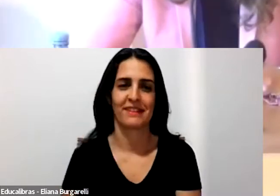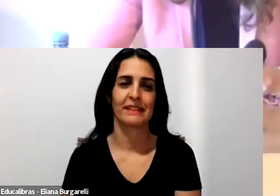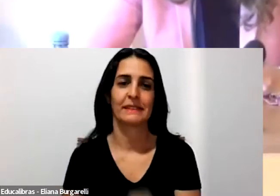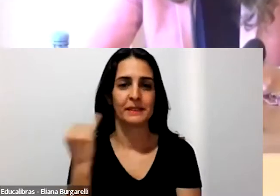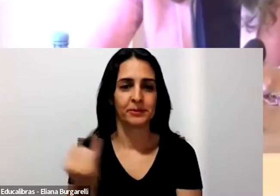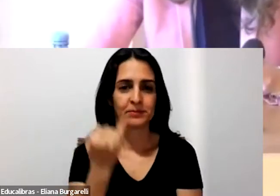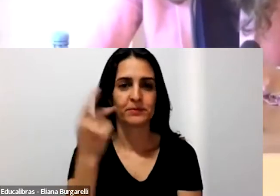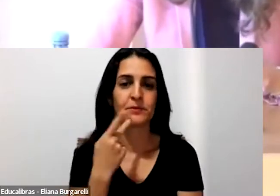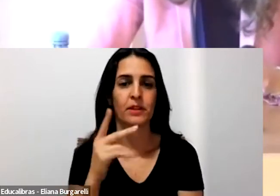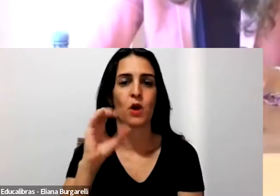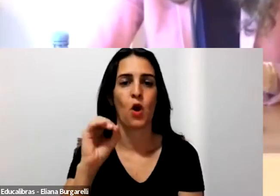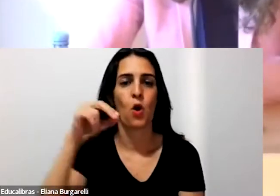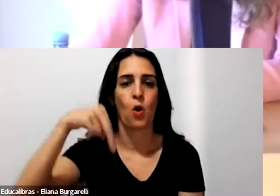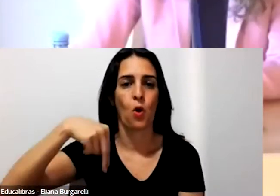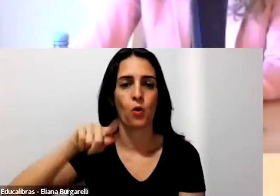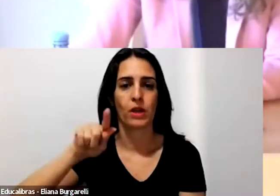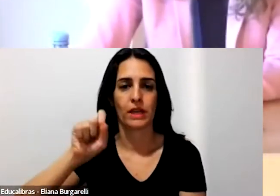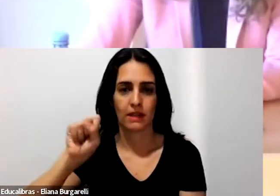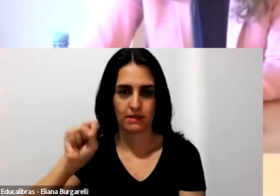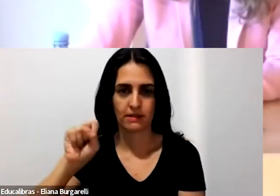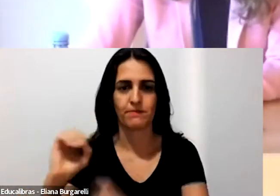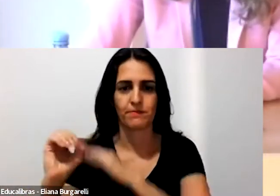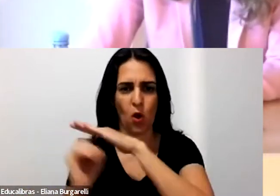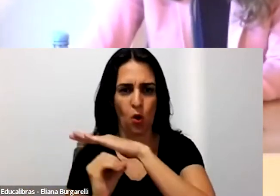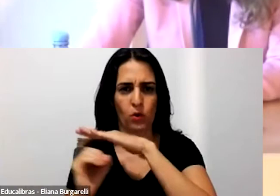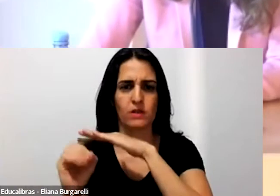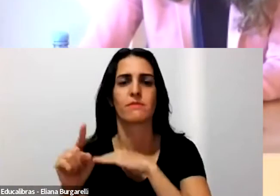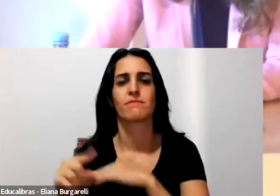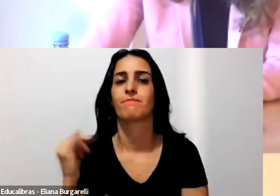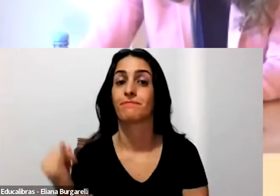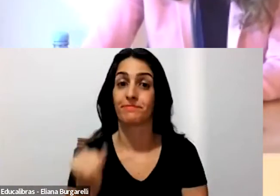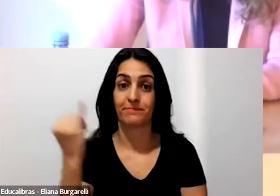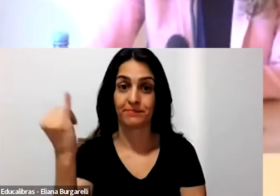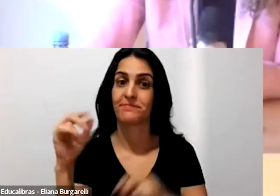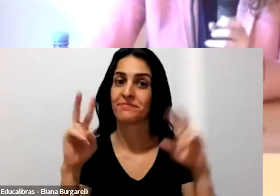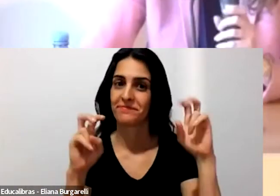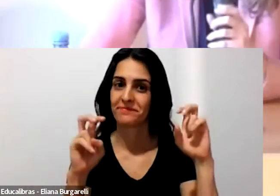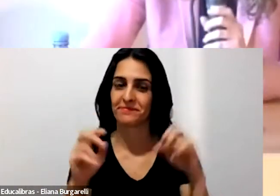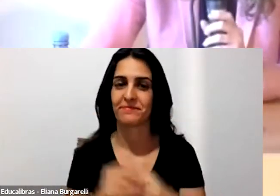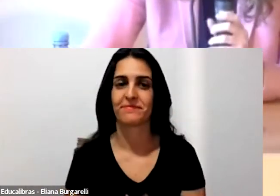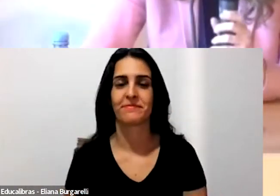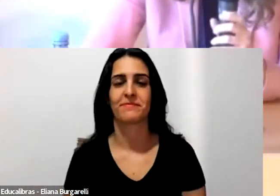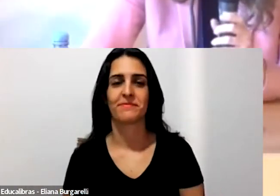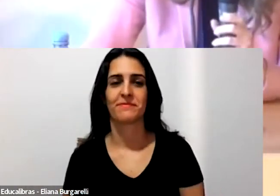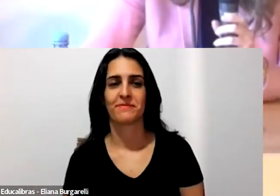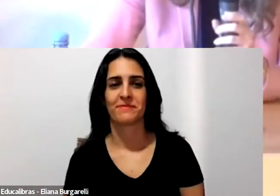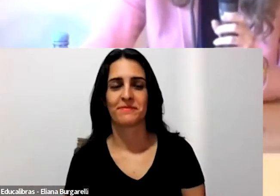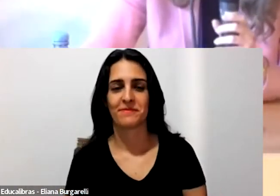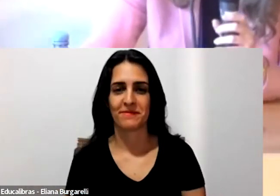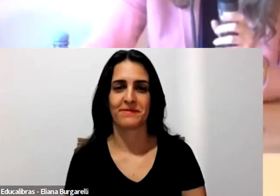le programme de coopération internationale PPG7 n'aurait pas pu être appliqué. Je laisse la place à la traduction.